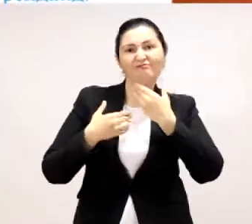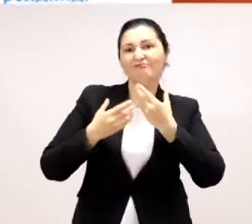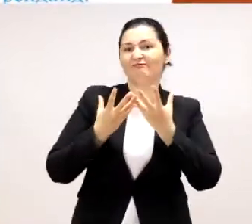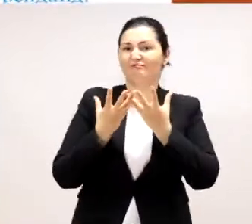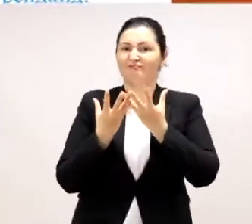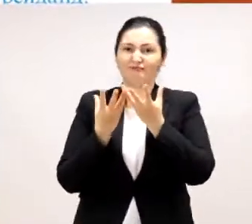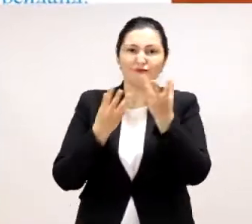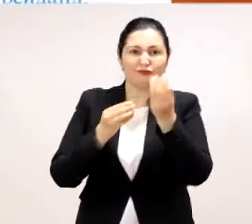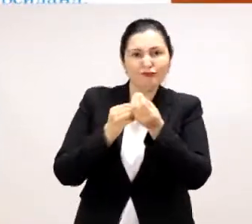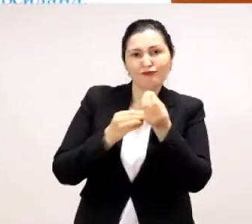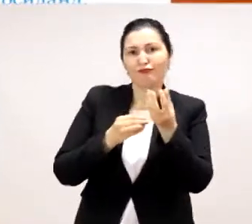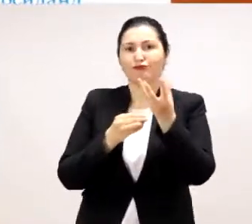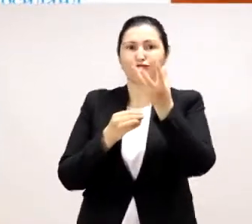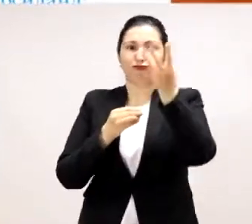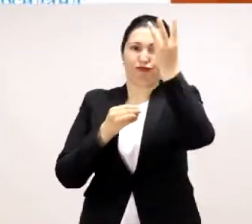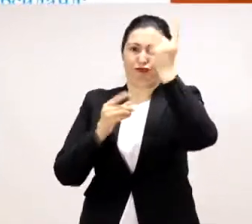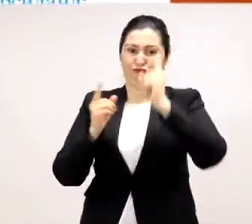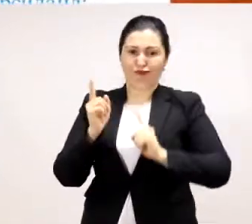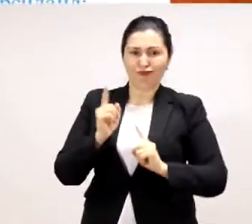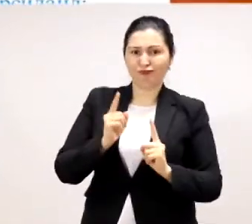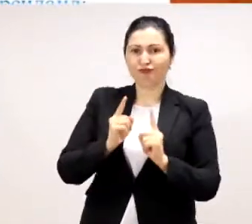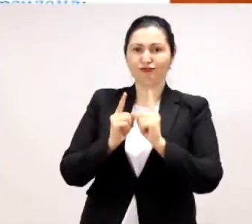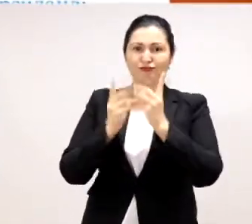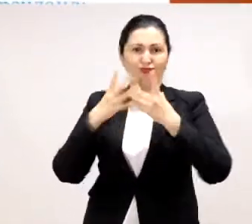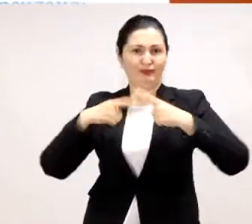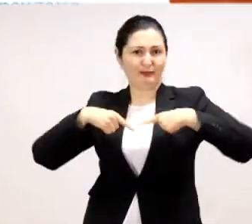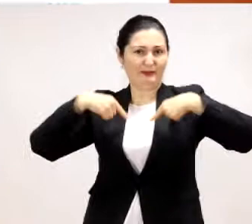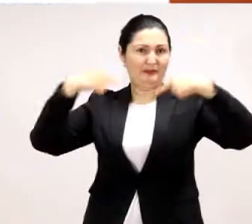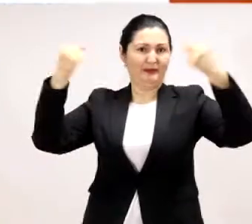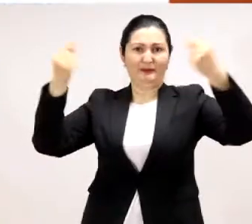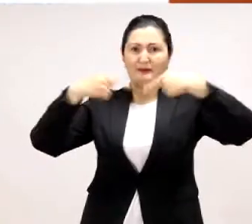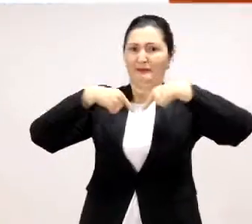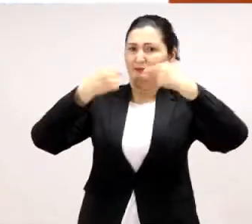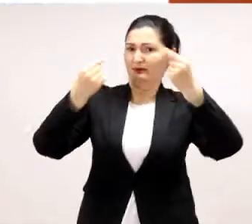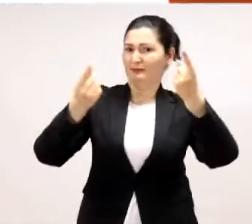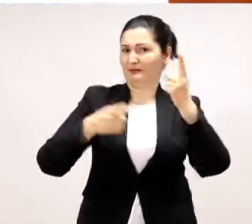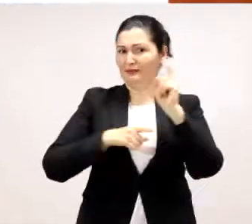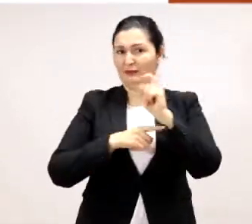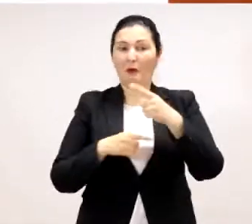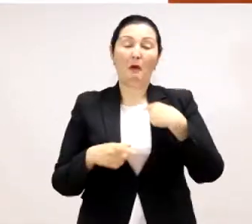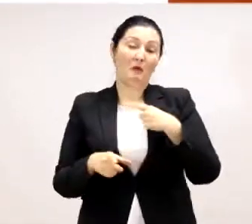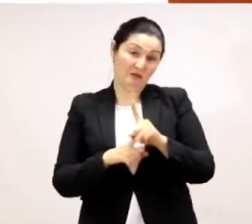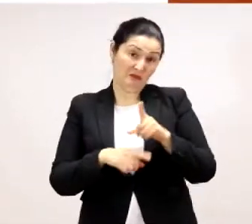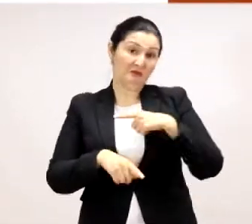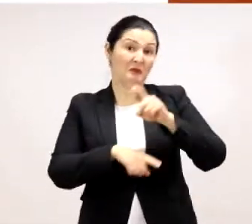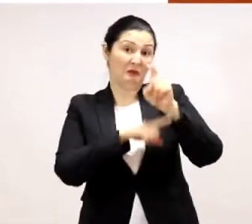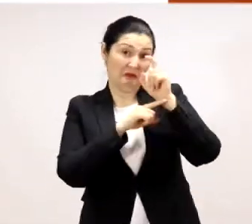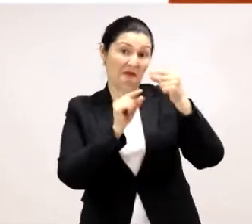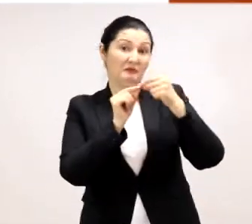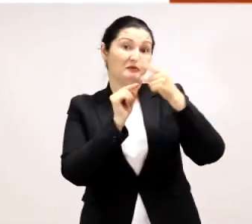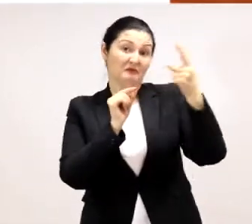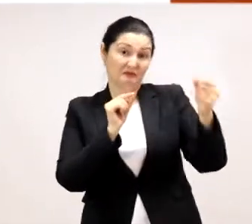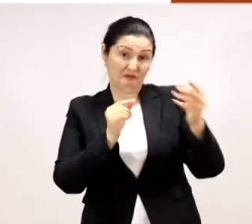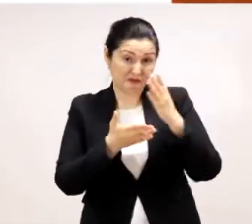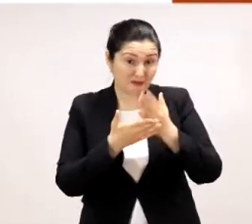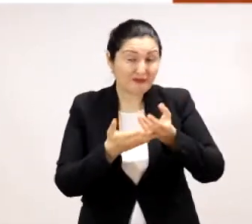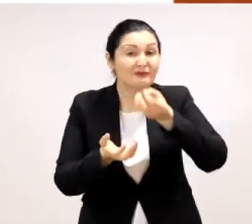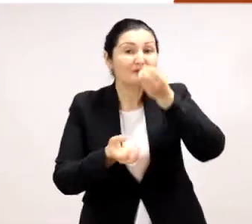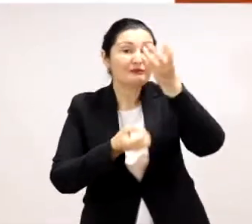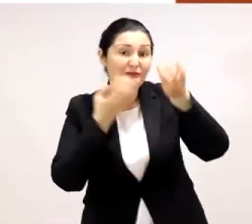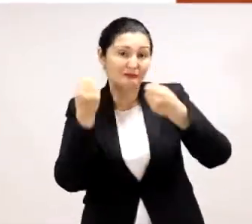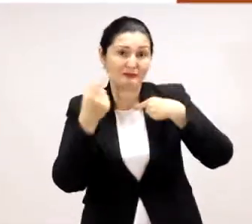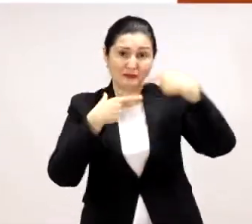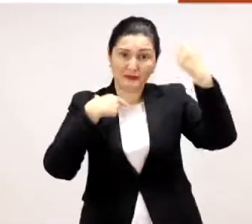بلند، صد برگی دلپسند داشته باشد. ما قامت بلند، برگهای دلپسند داریم، با یک